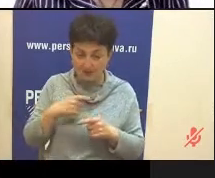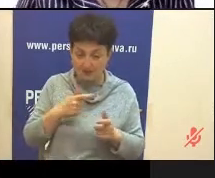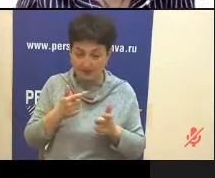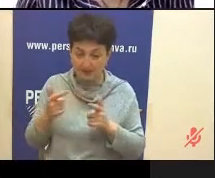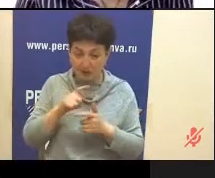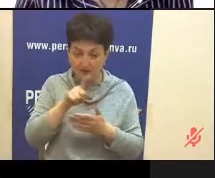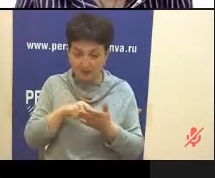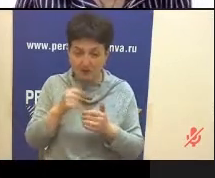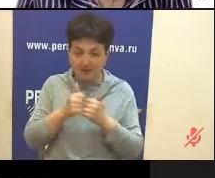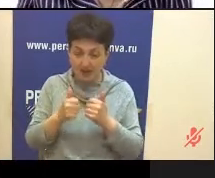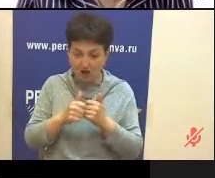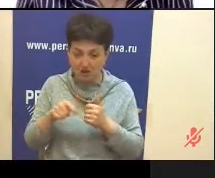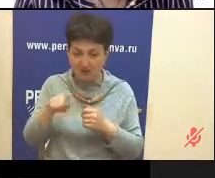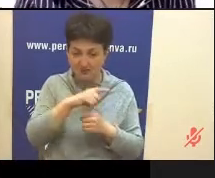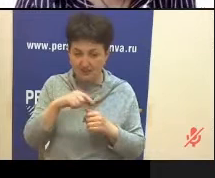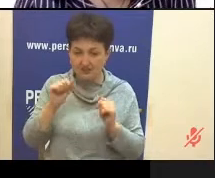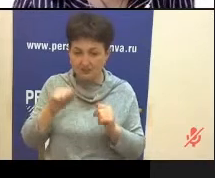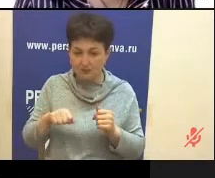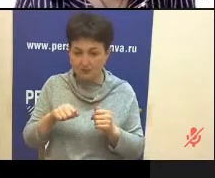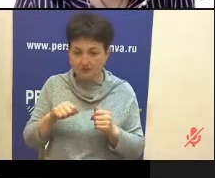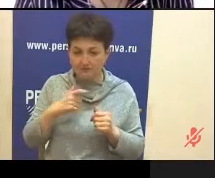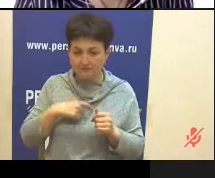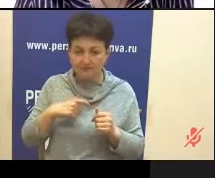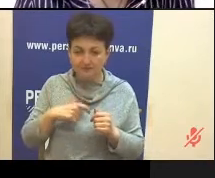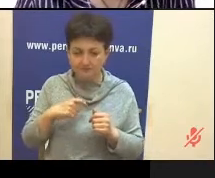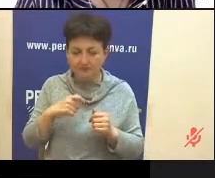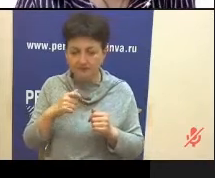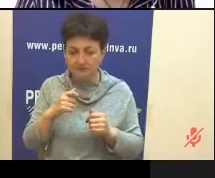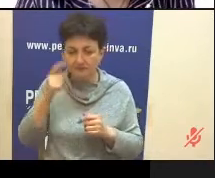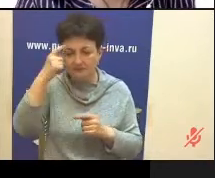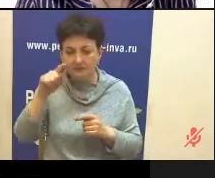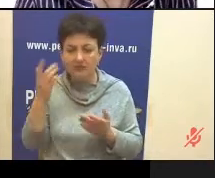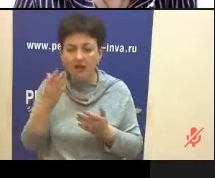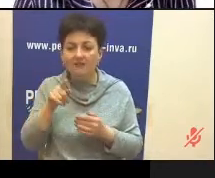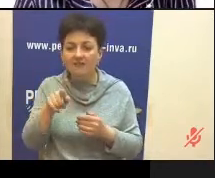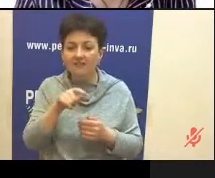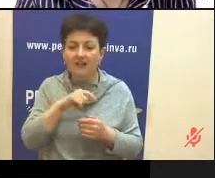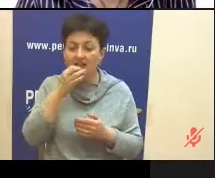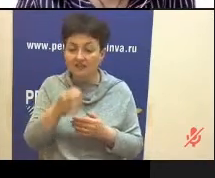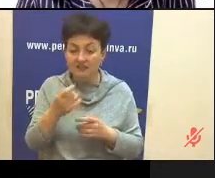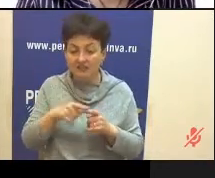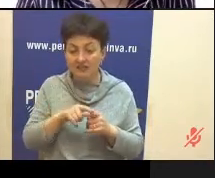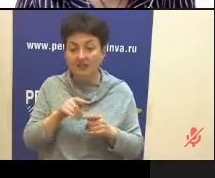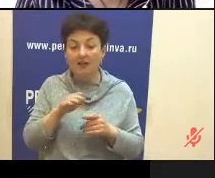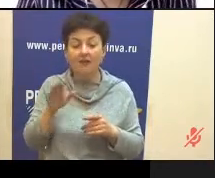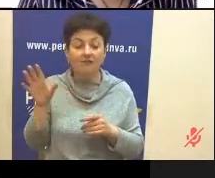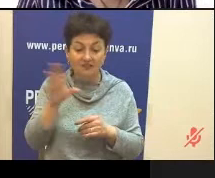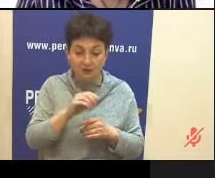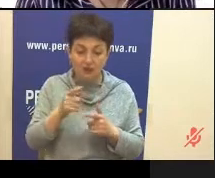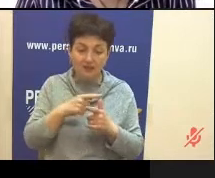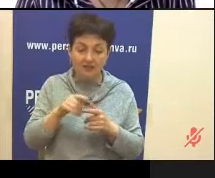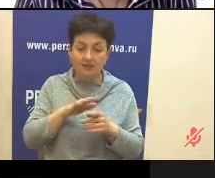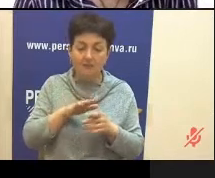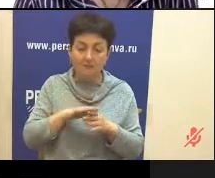принципе, подготовила на этот вопрос, но который каждый из вас сможет порефлексировать сам и придумать, как вы на него ответите, это все или